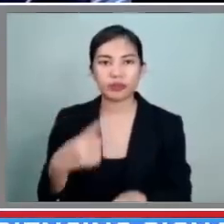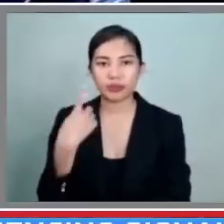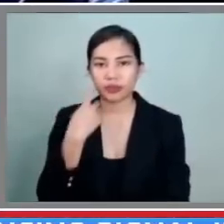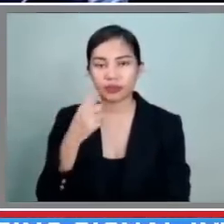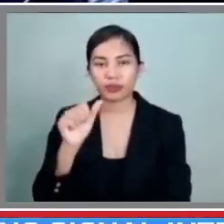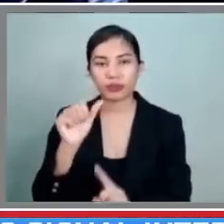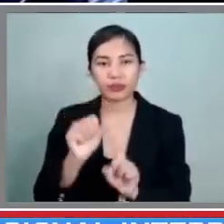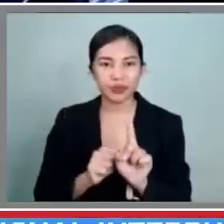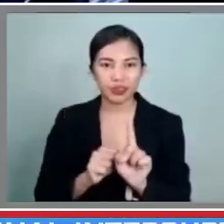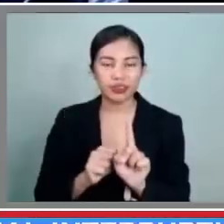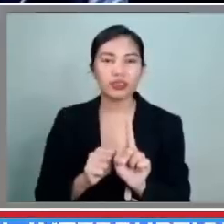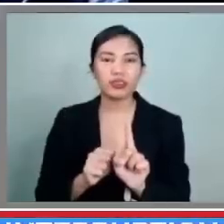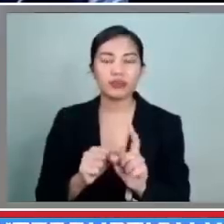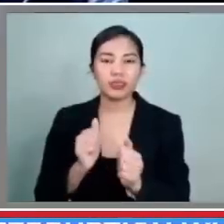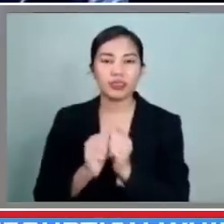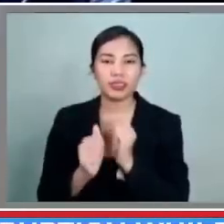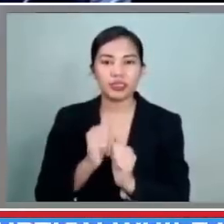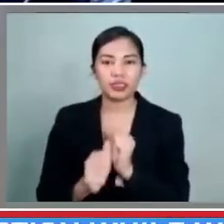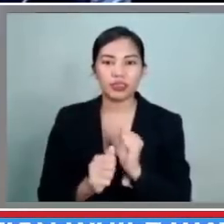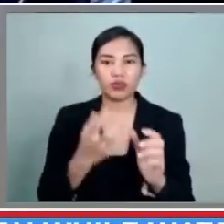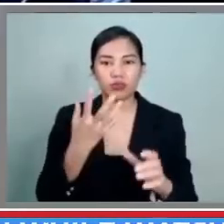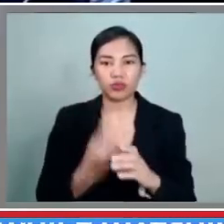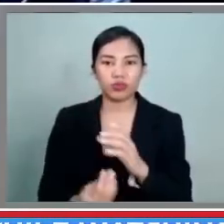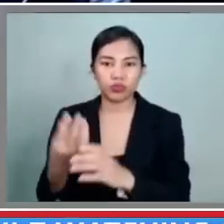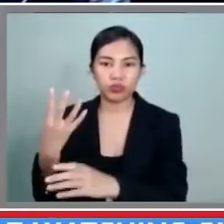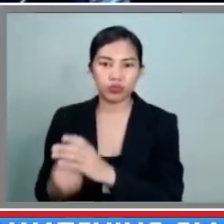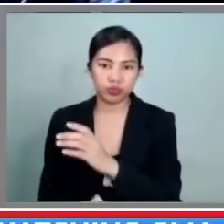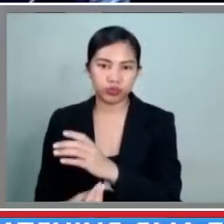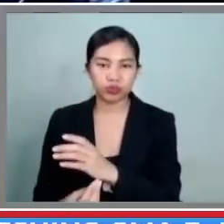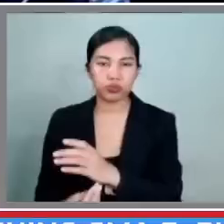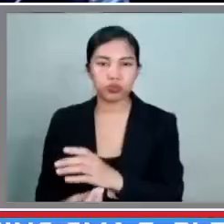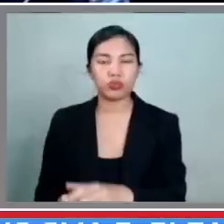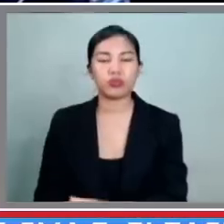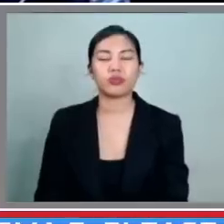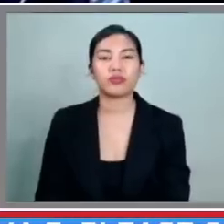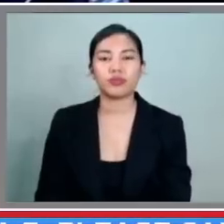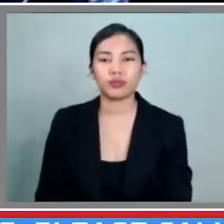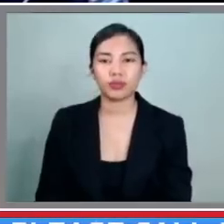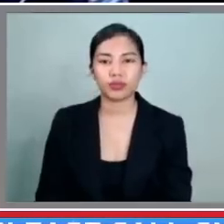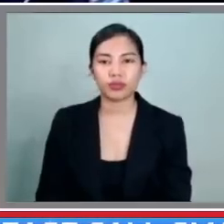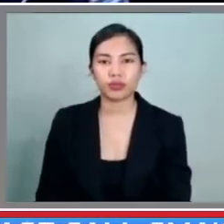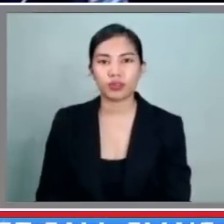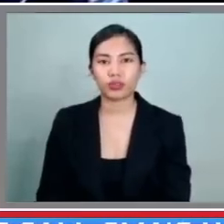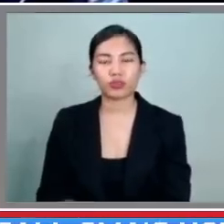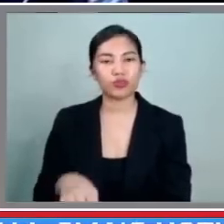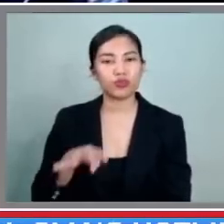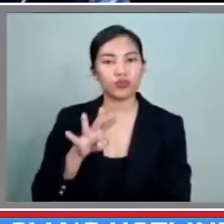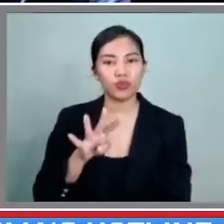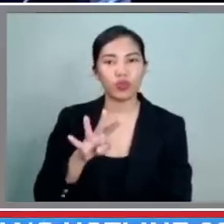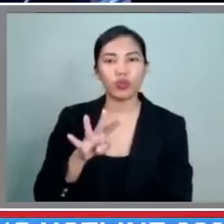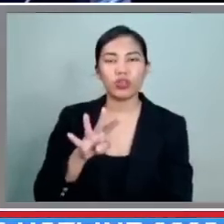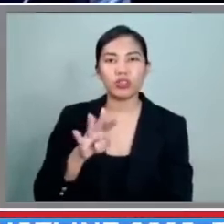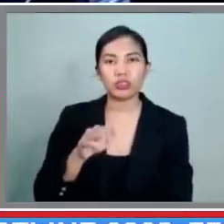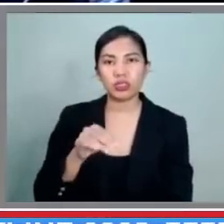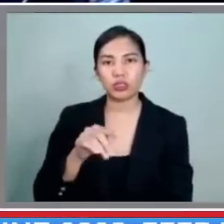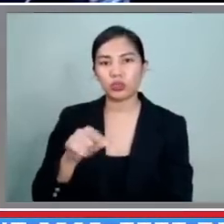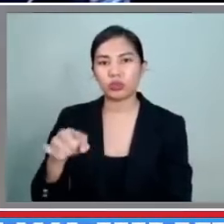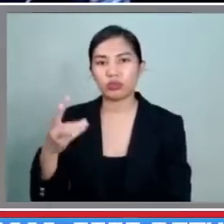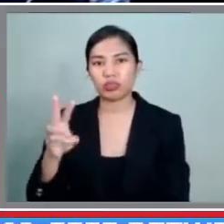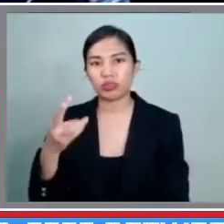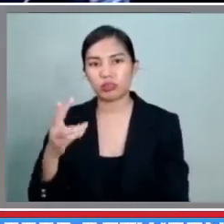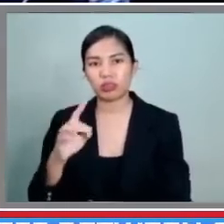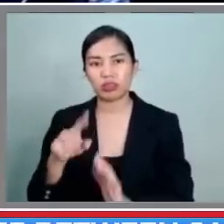saan po yung interruption po natin ay nag pumapalo until 14 to 16 hours. So